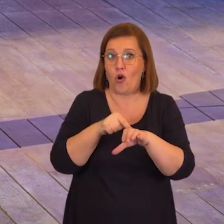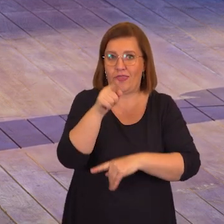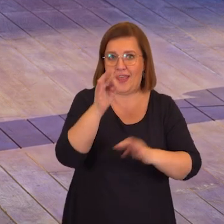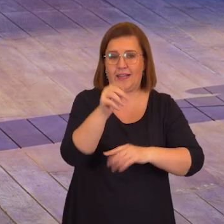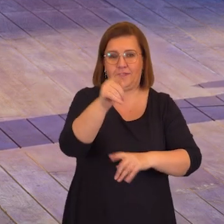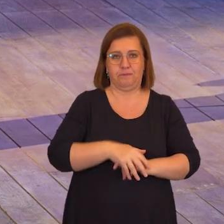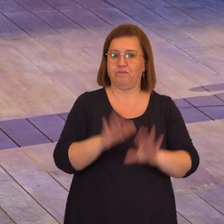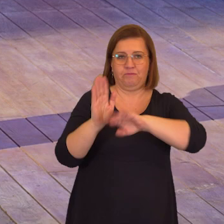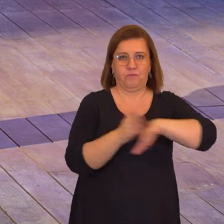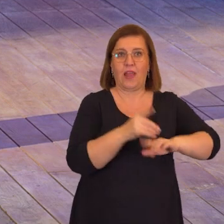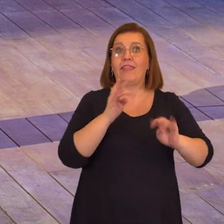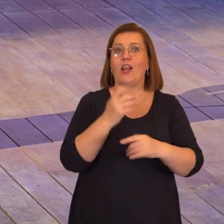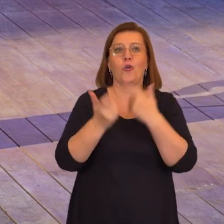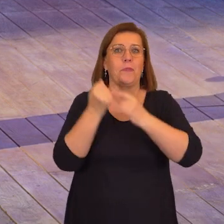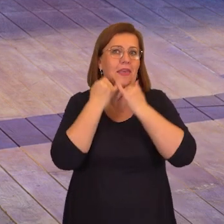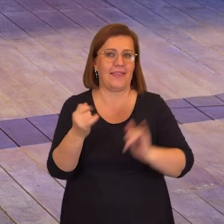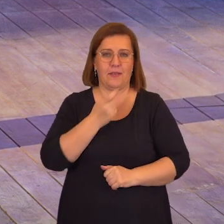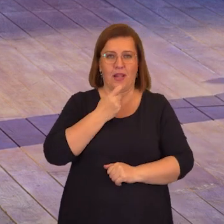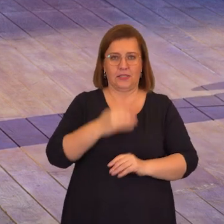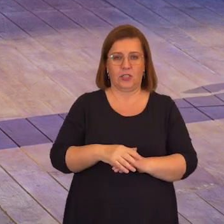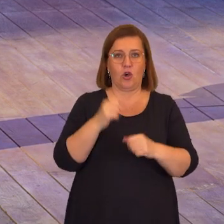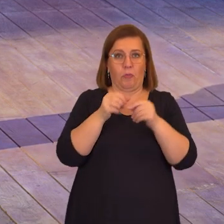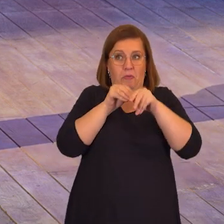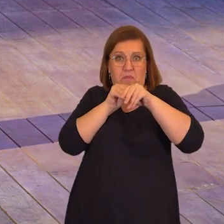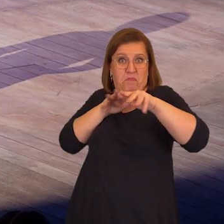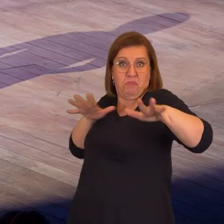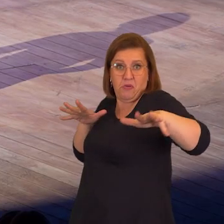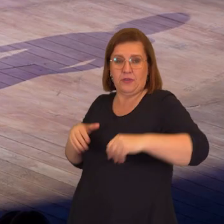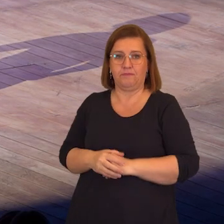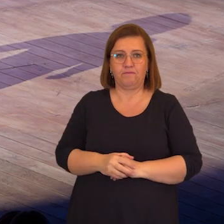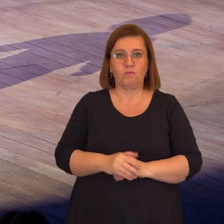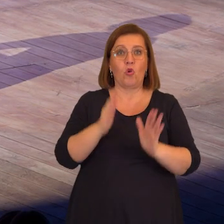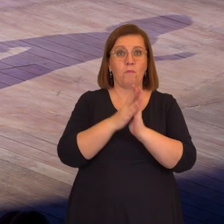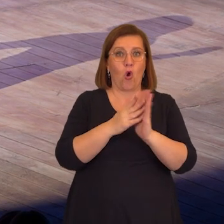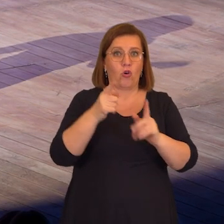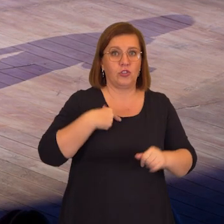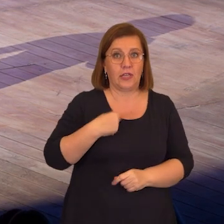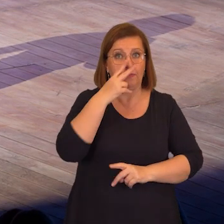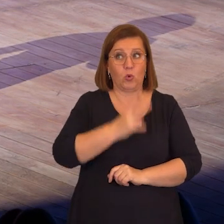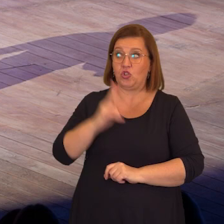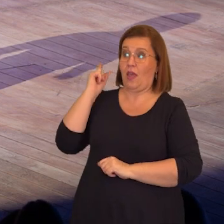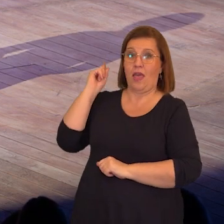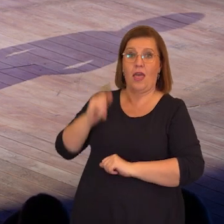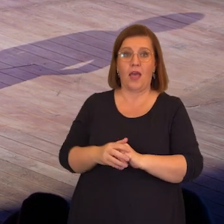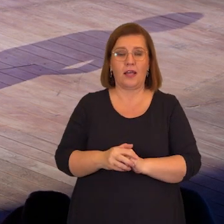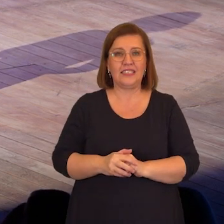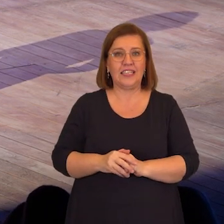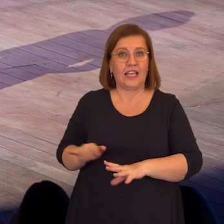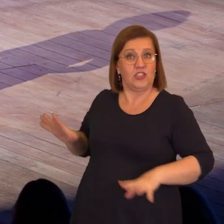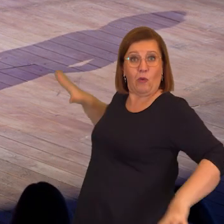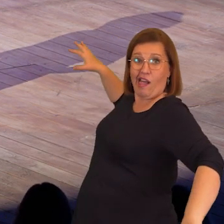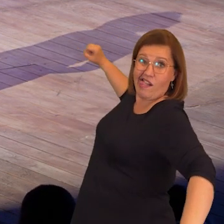inaczej. Tworzymy rozgałęzienia. Proszę, odwróćcie się do tyłu i złapcie kolegę,